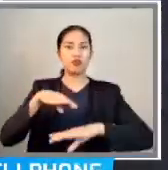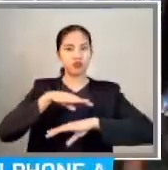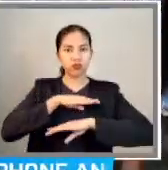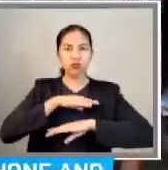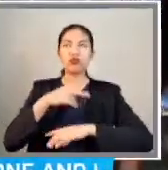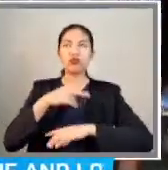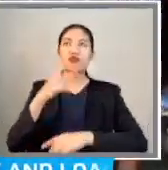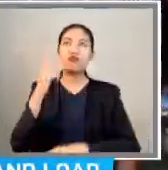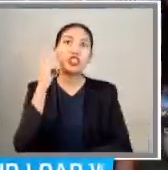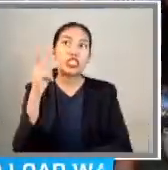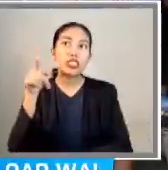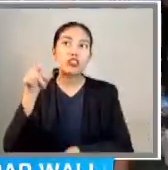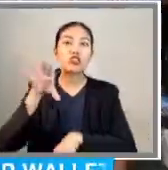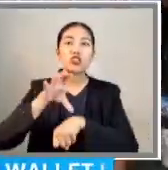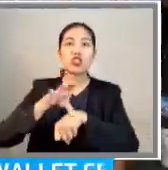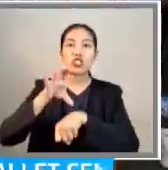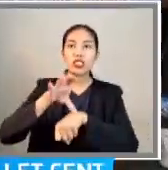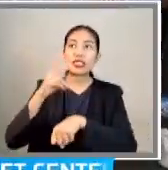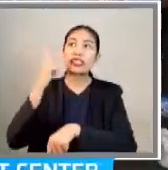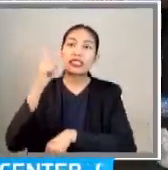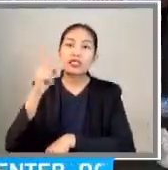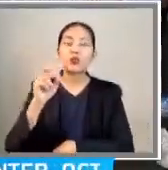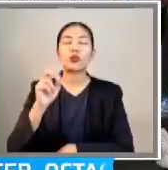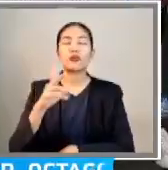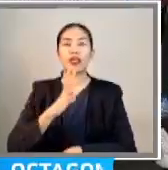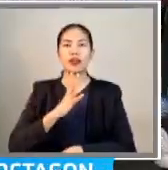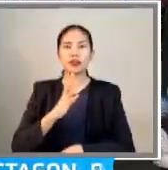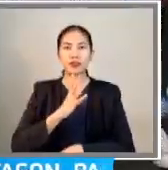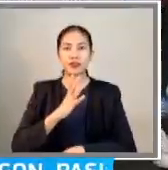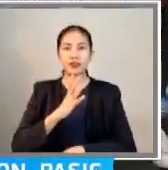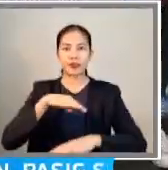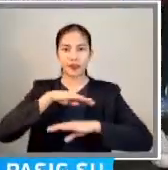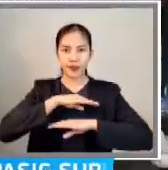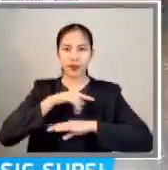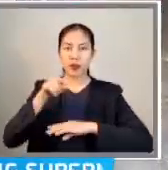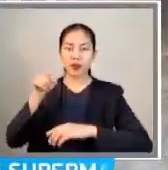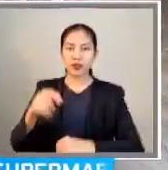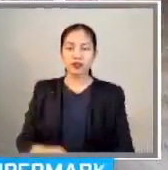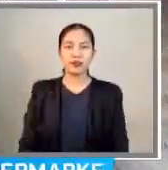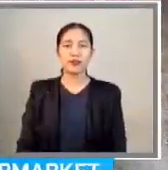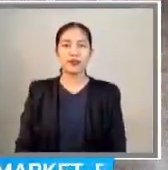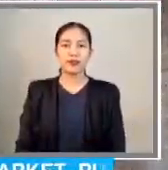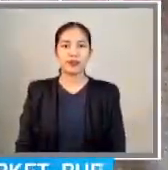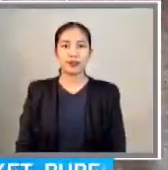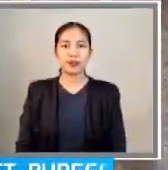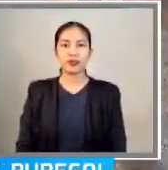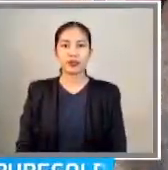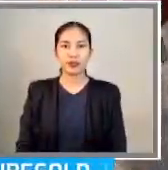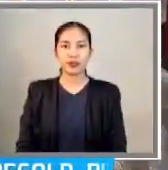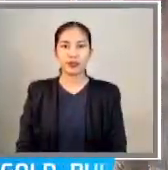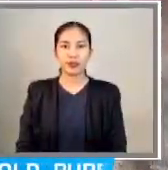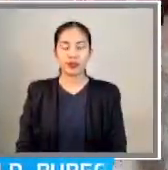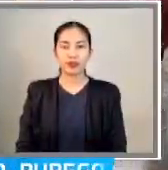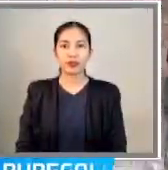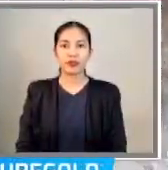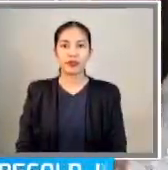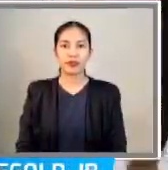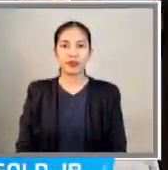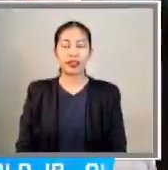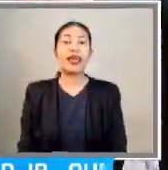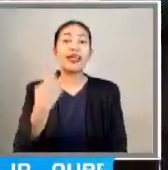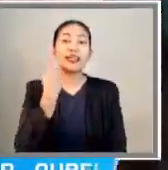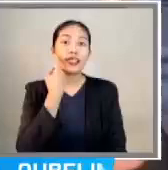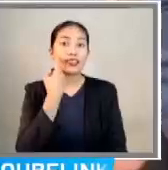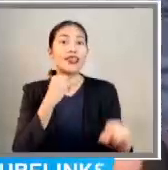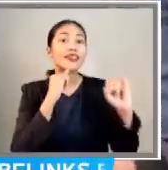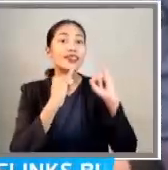replika ng buong itim na Nazareno na nasa itas na bahagi ng entrada ng simbahan. Narito ang payag ng ating mga nakausap na deboto at Hijos